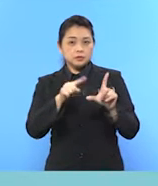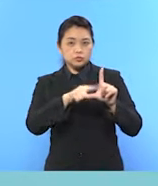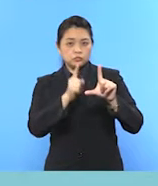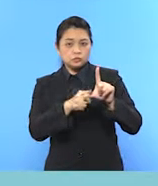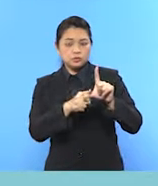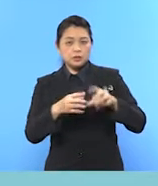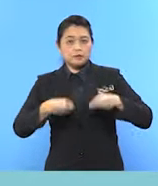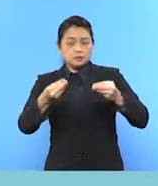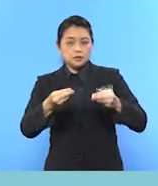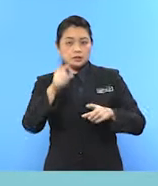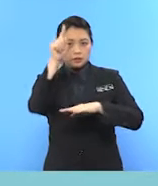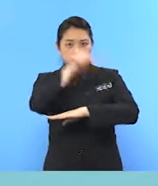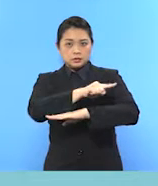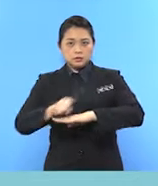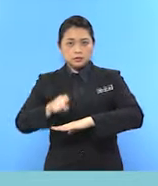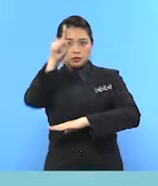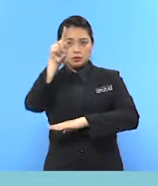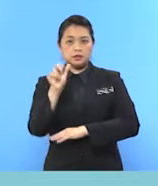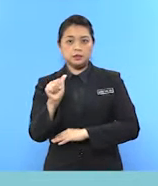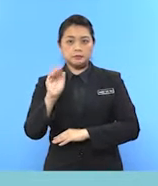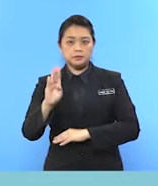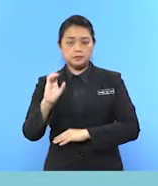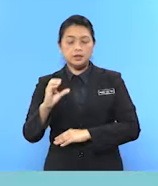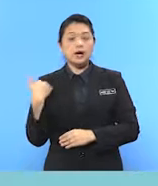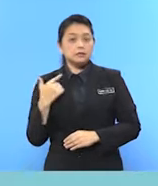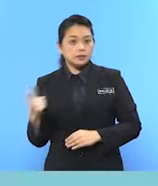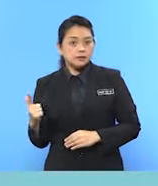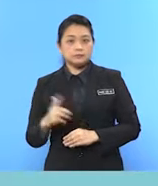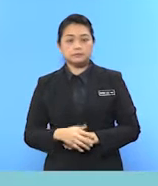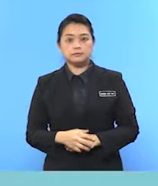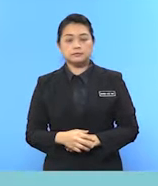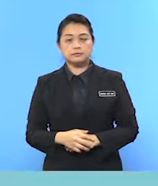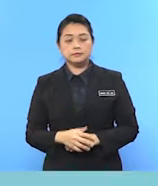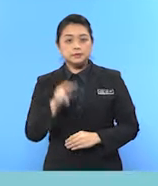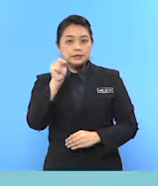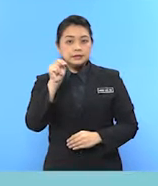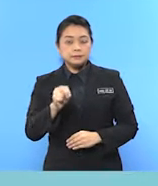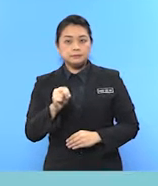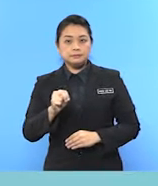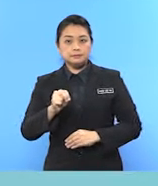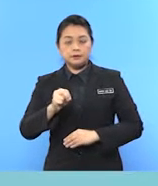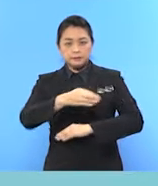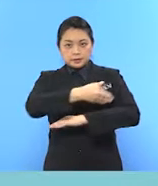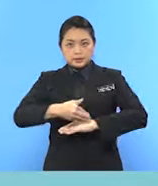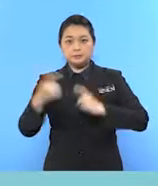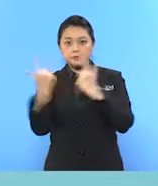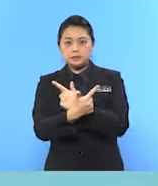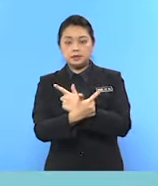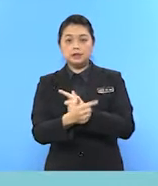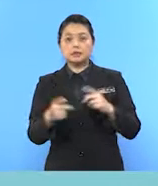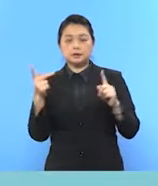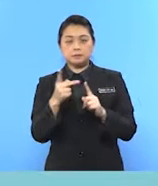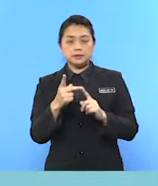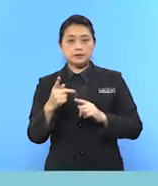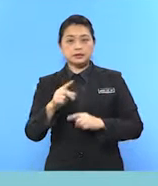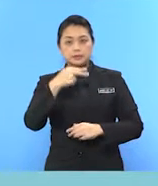sudut tirus bagi segitiga ABC ialah nisbah sisi bertentangan